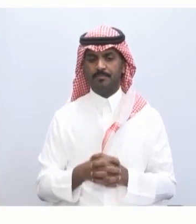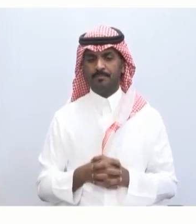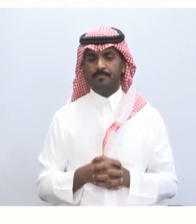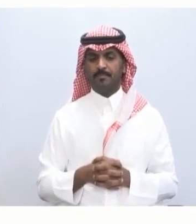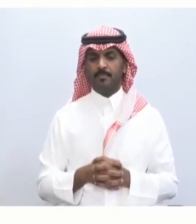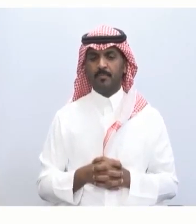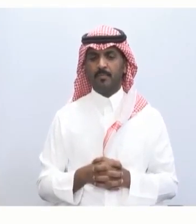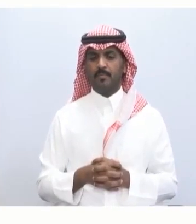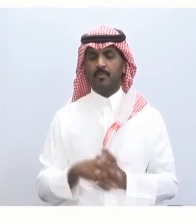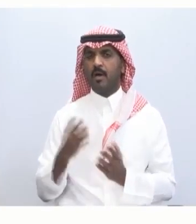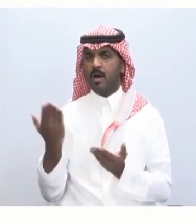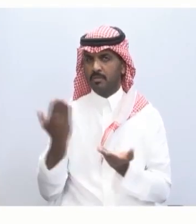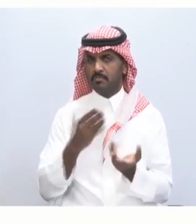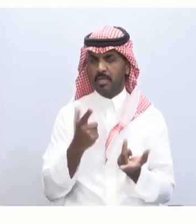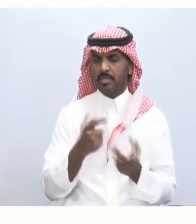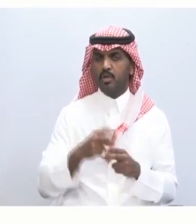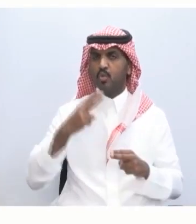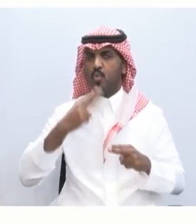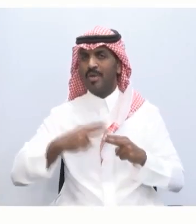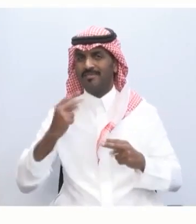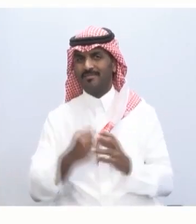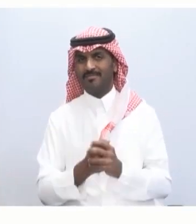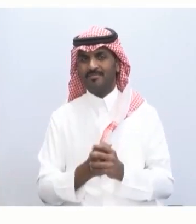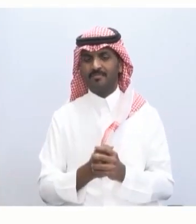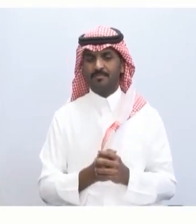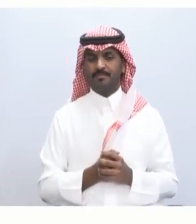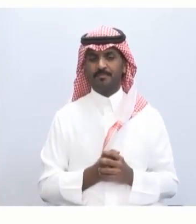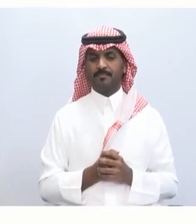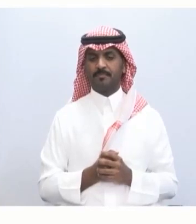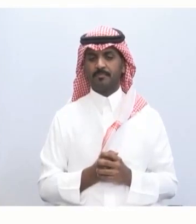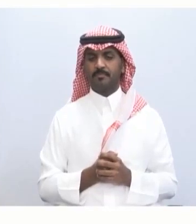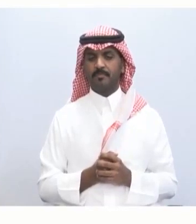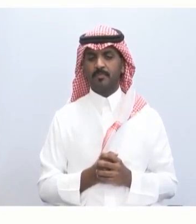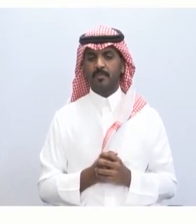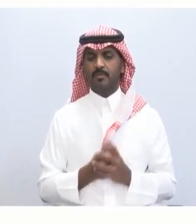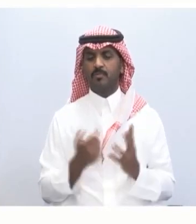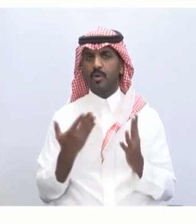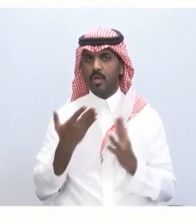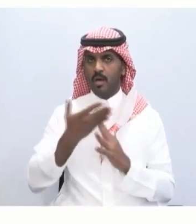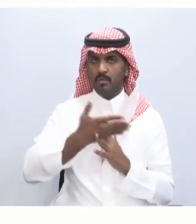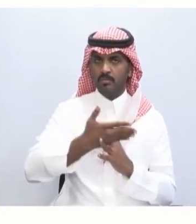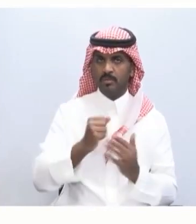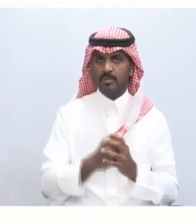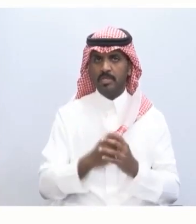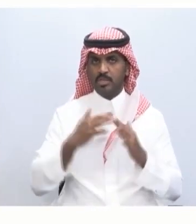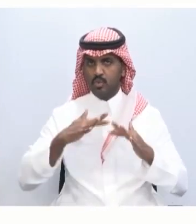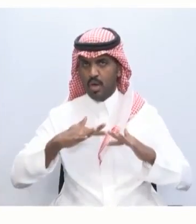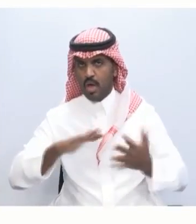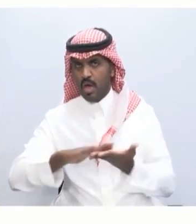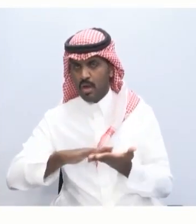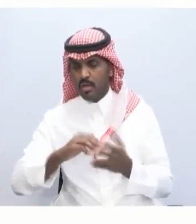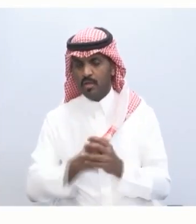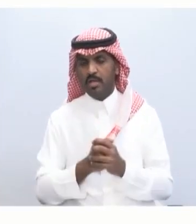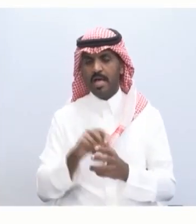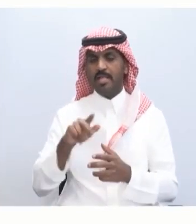لانه قادم من اين ممتازين من الكويت اخترق الصحراء الصمان